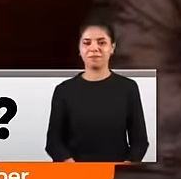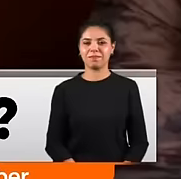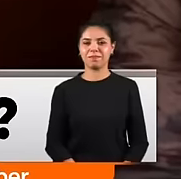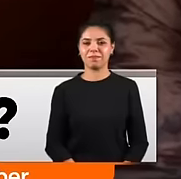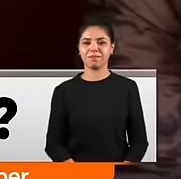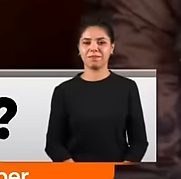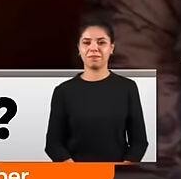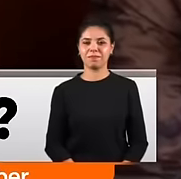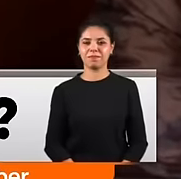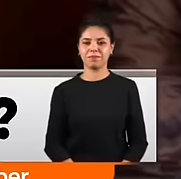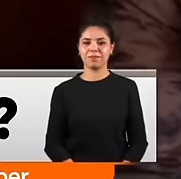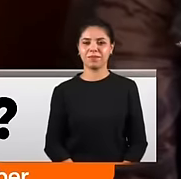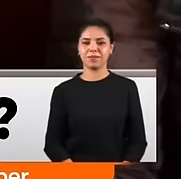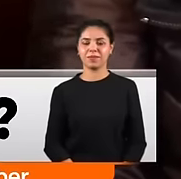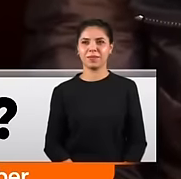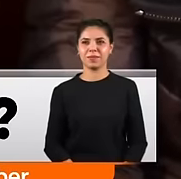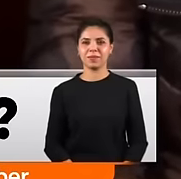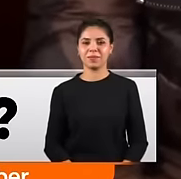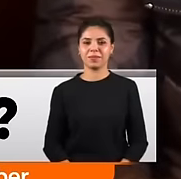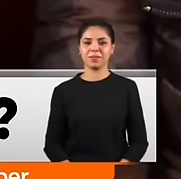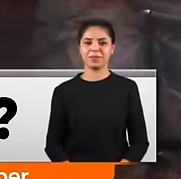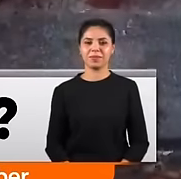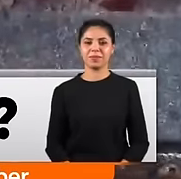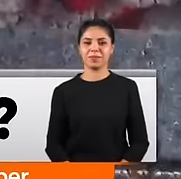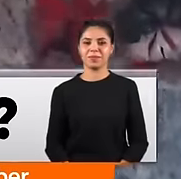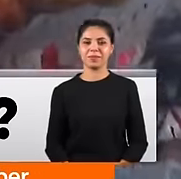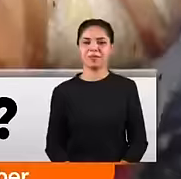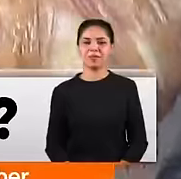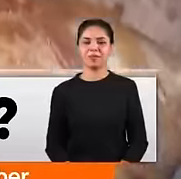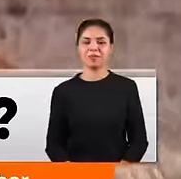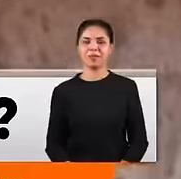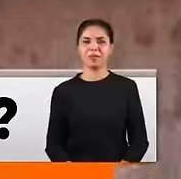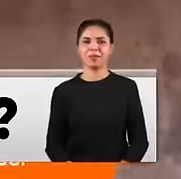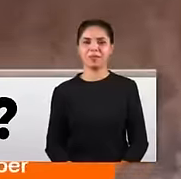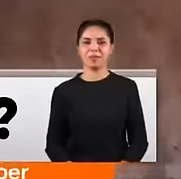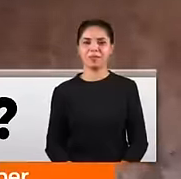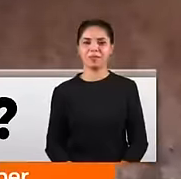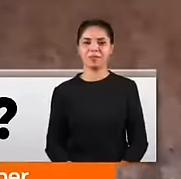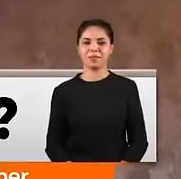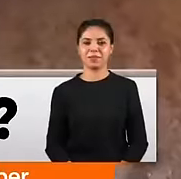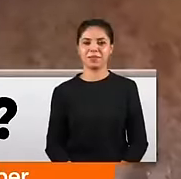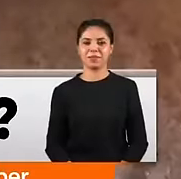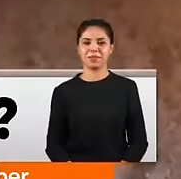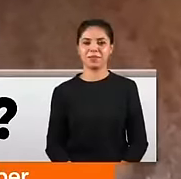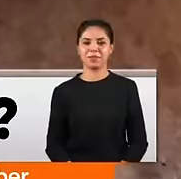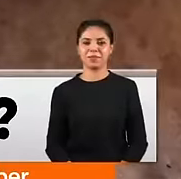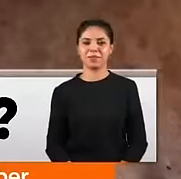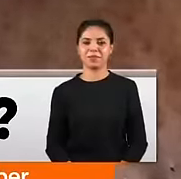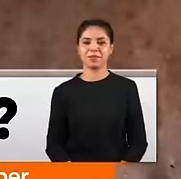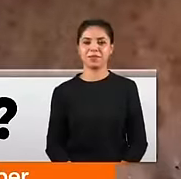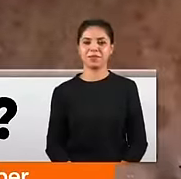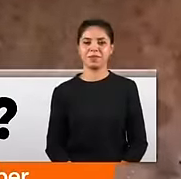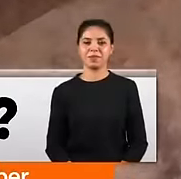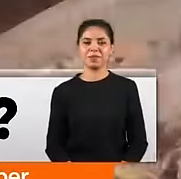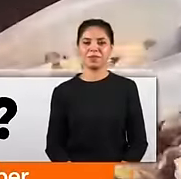Abi ona da sahip çıkmasınlar her şey. Her şeyimize çıktılar. Biz alalım onlardan. Baklava baklavaki oldu. Cacık